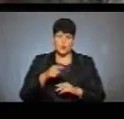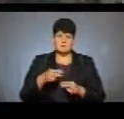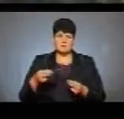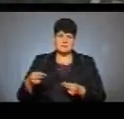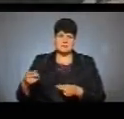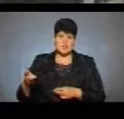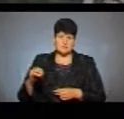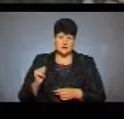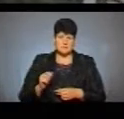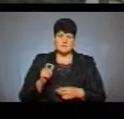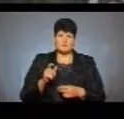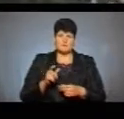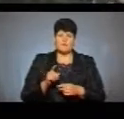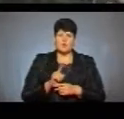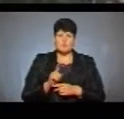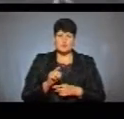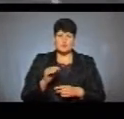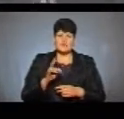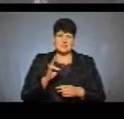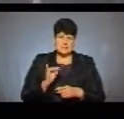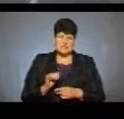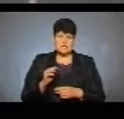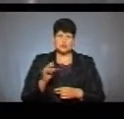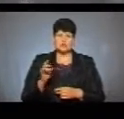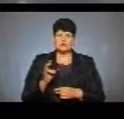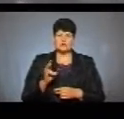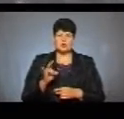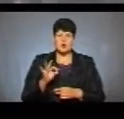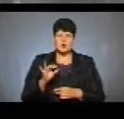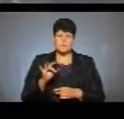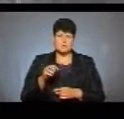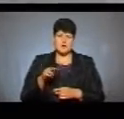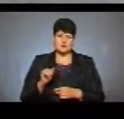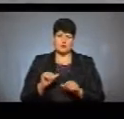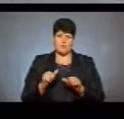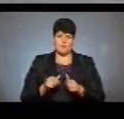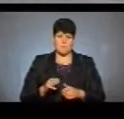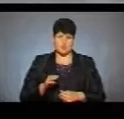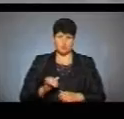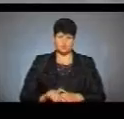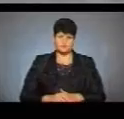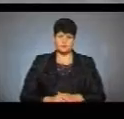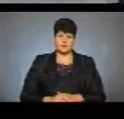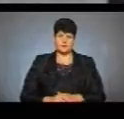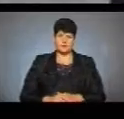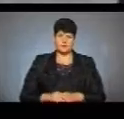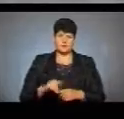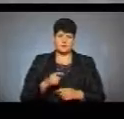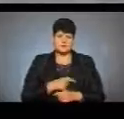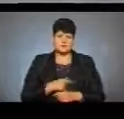на противагу нормандському формату. Ми отримали одного з